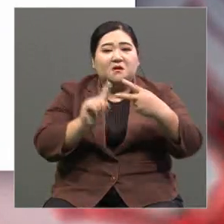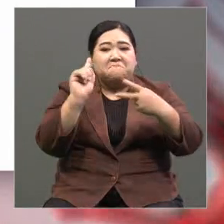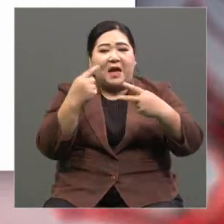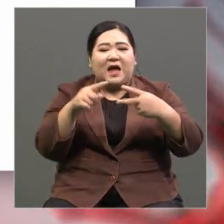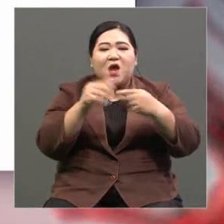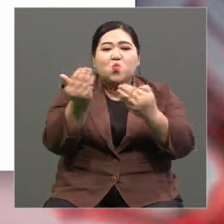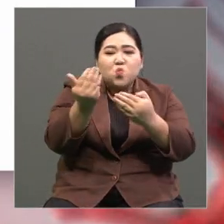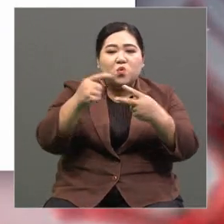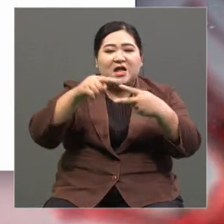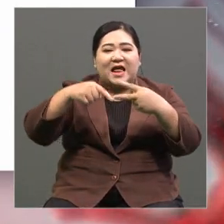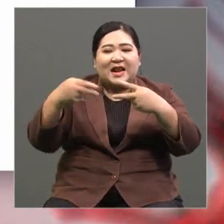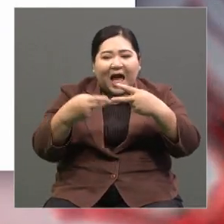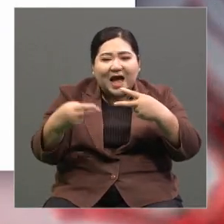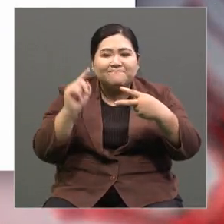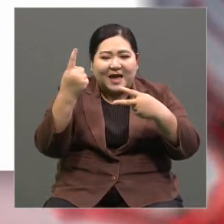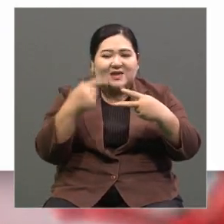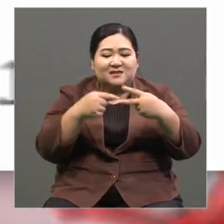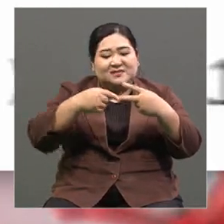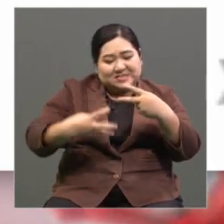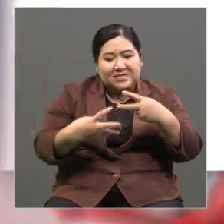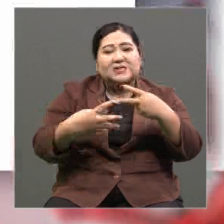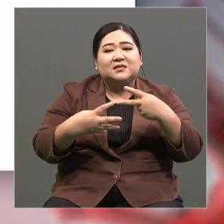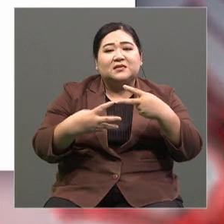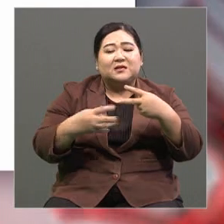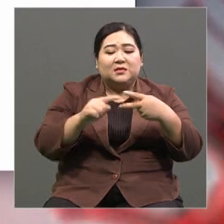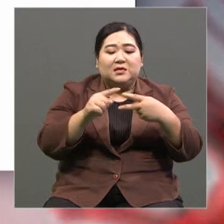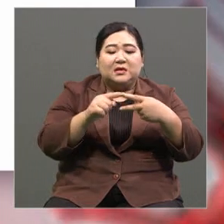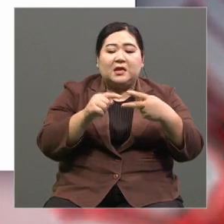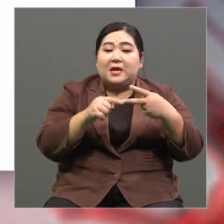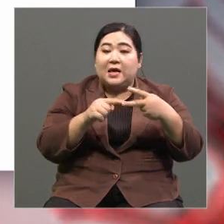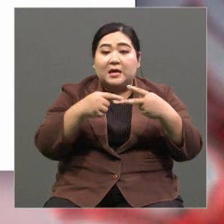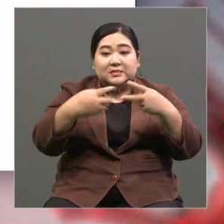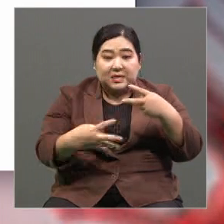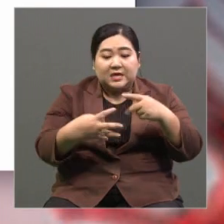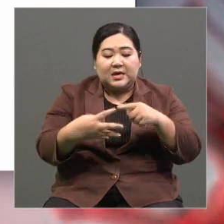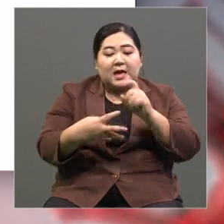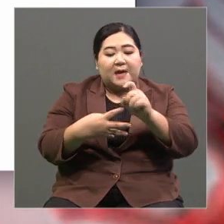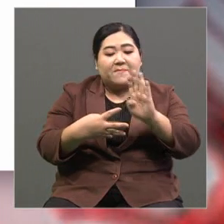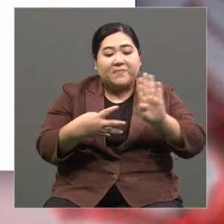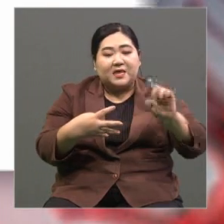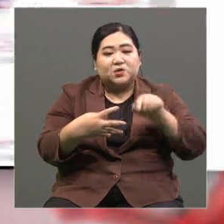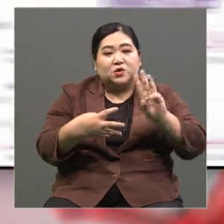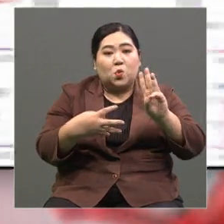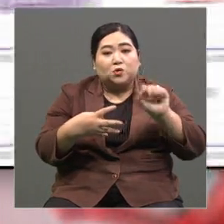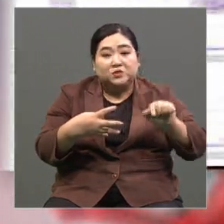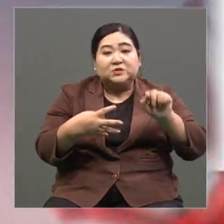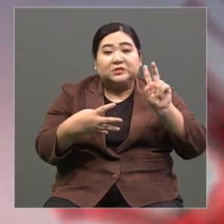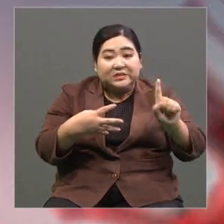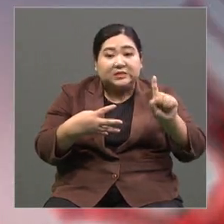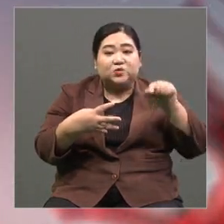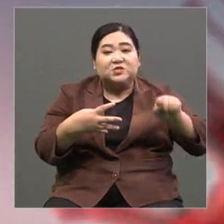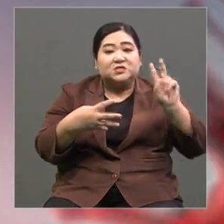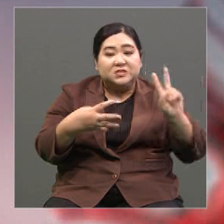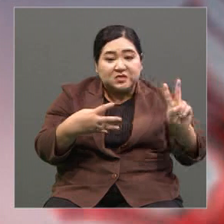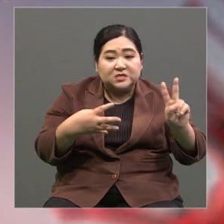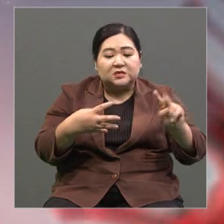หลานอีก 4สายพันธุ์นะคะรุ่นหลาน 4สายพันธุ์ก็คือxbb.1.16.1และ